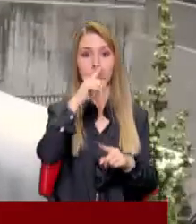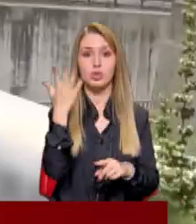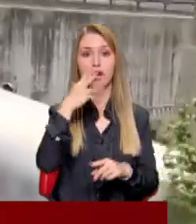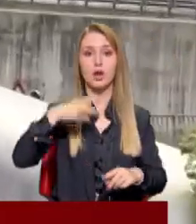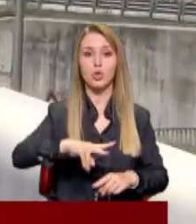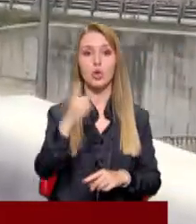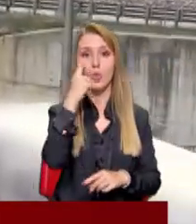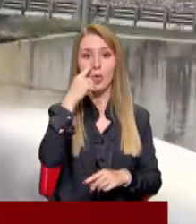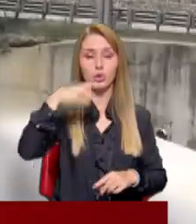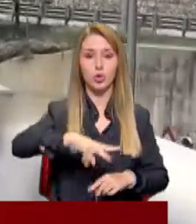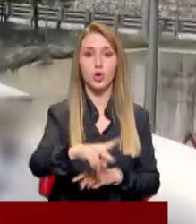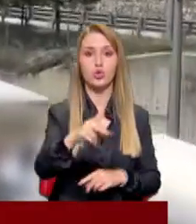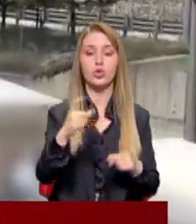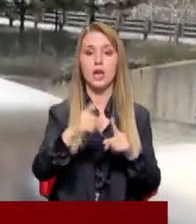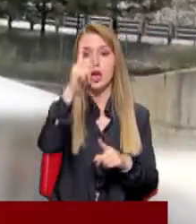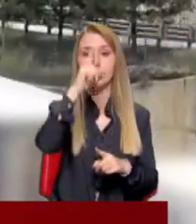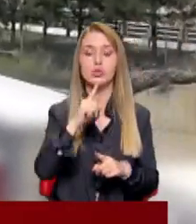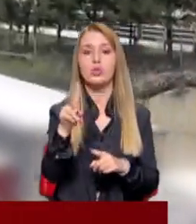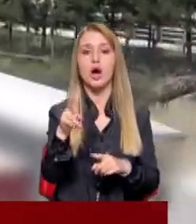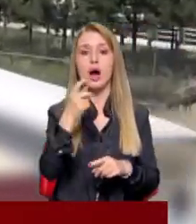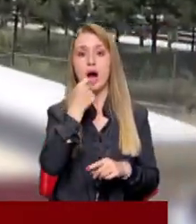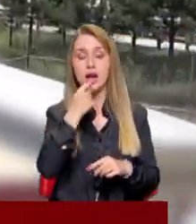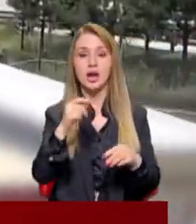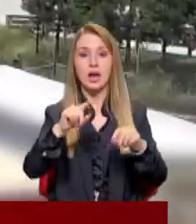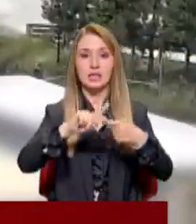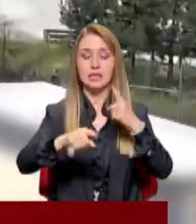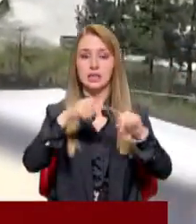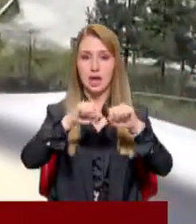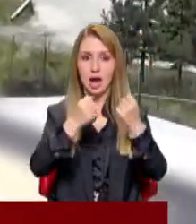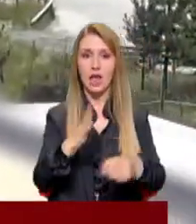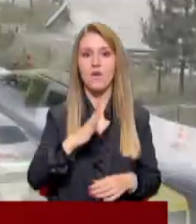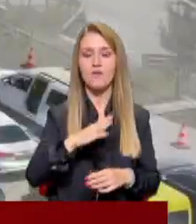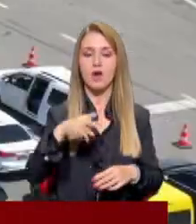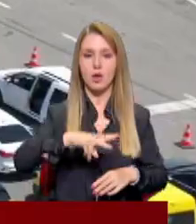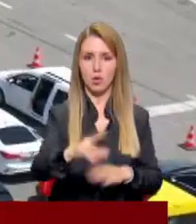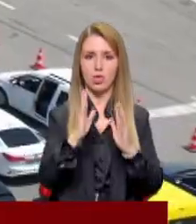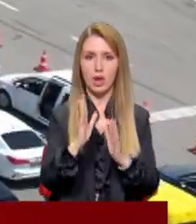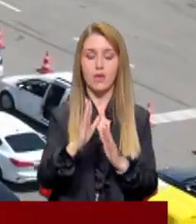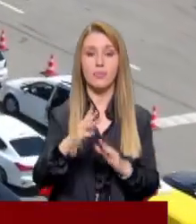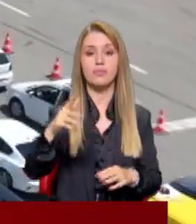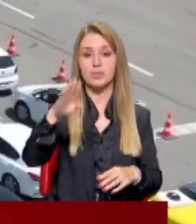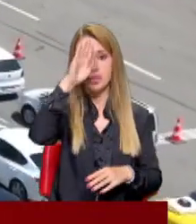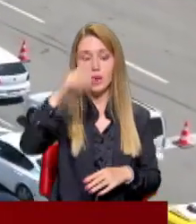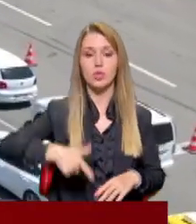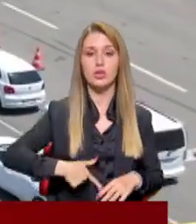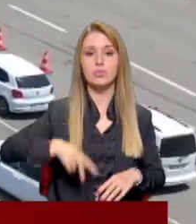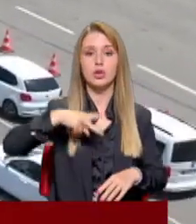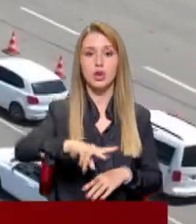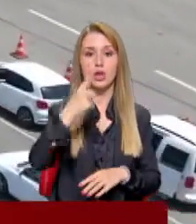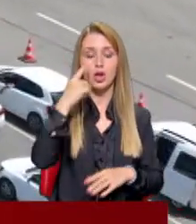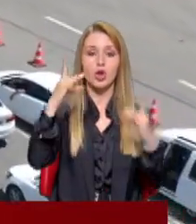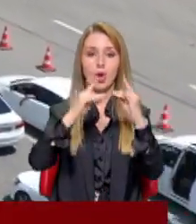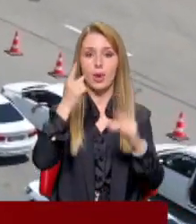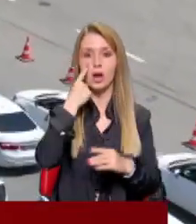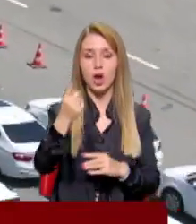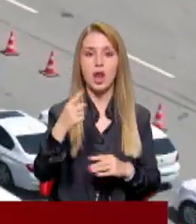geçişinde D200 karayolunun Ankara Kırıkkale yönünde de yoğunluk Gün boyu devam etti İstanbul İzmir otoyolu ve Osmangazi